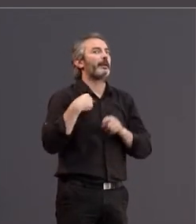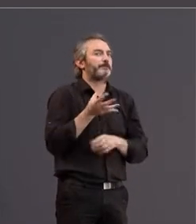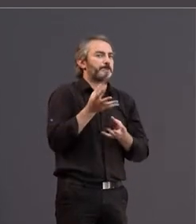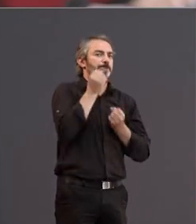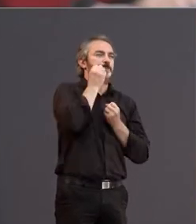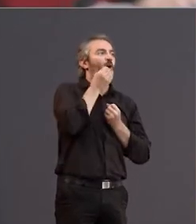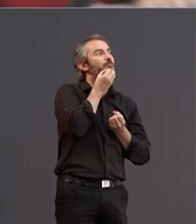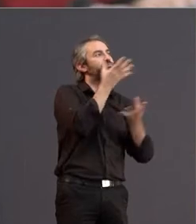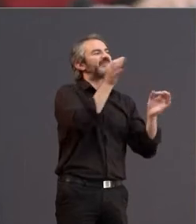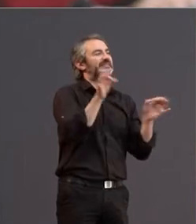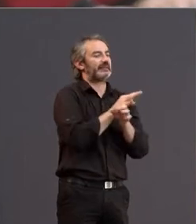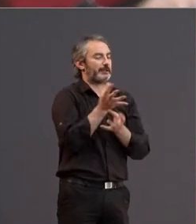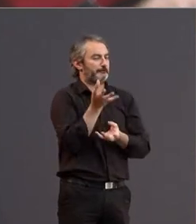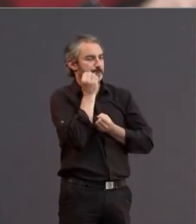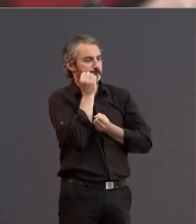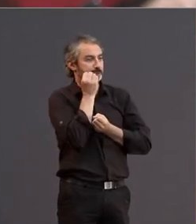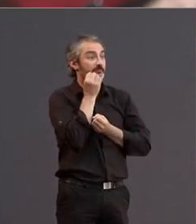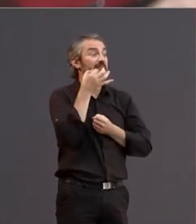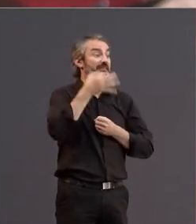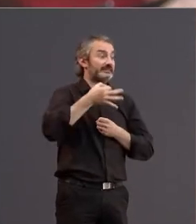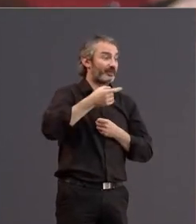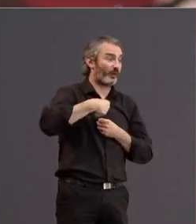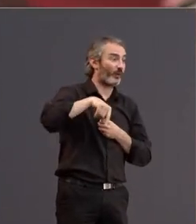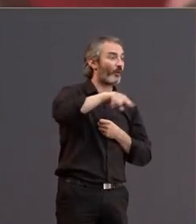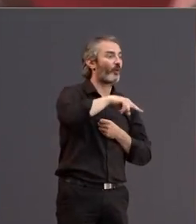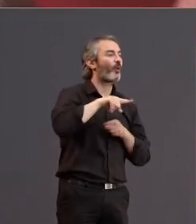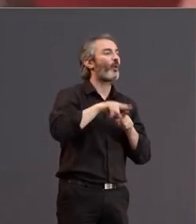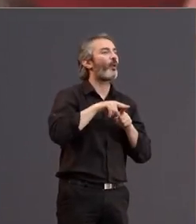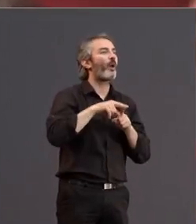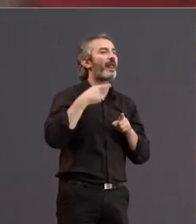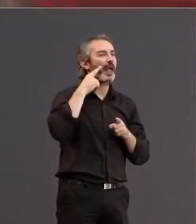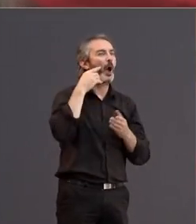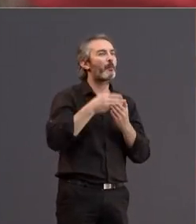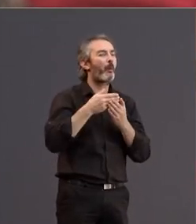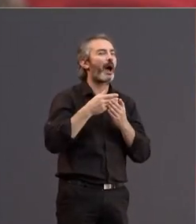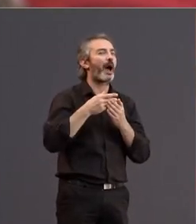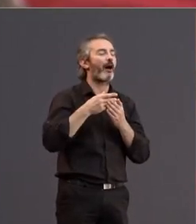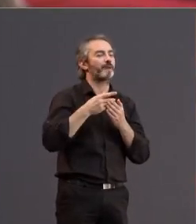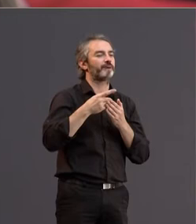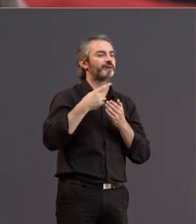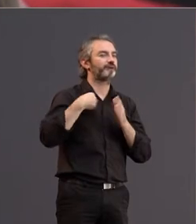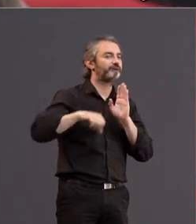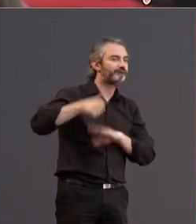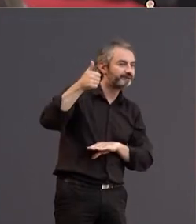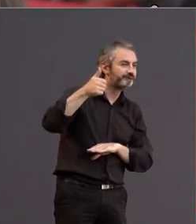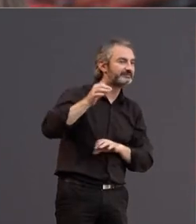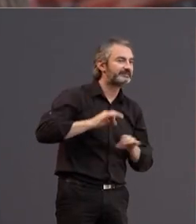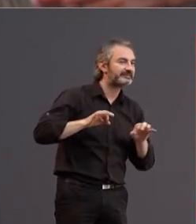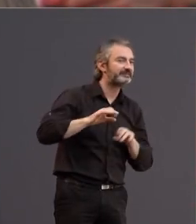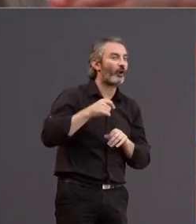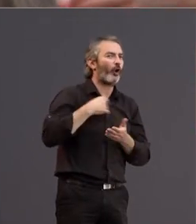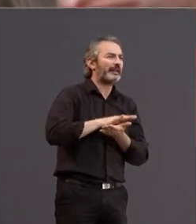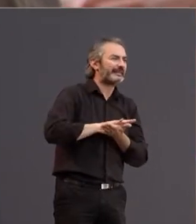no publiquem a les xarxes, oi? Segurament no diem que no hem passat una prova de traducció o que no hem lliurat a